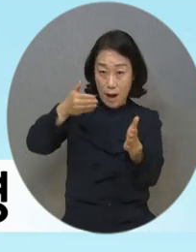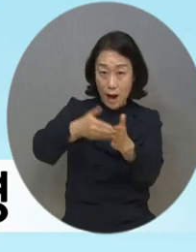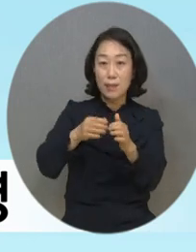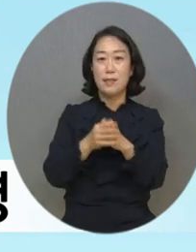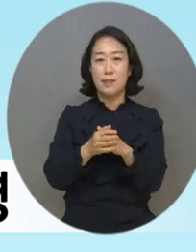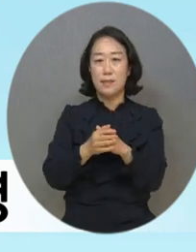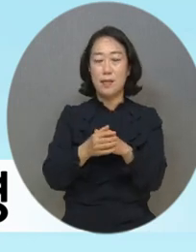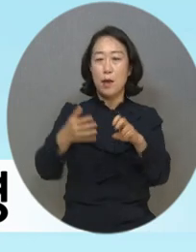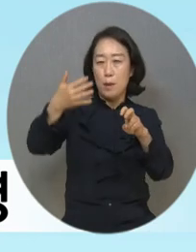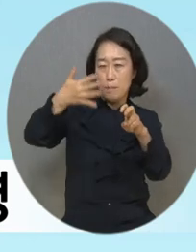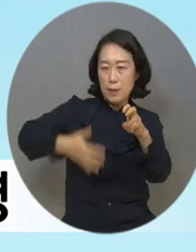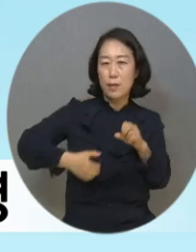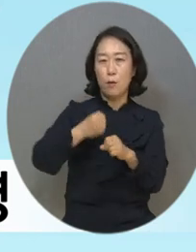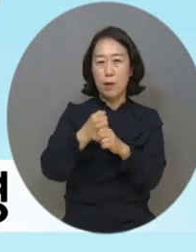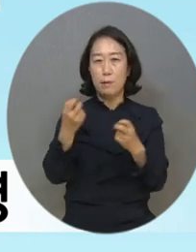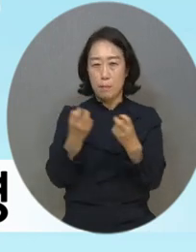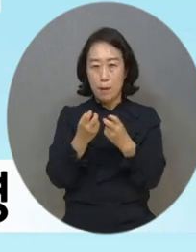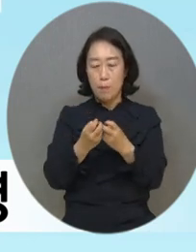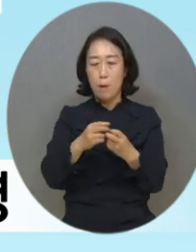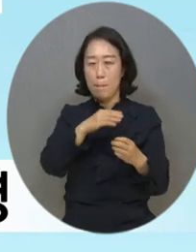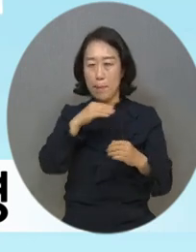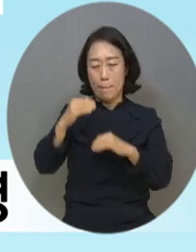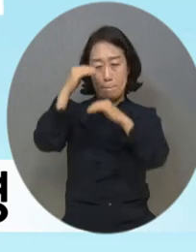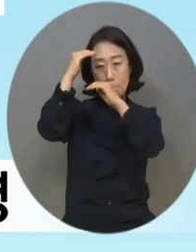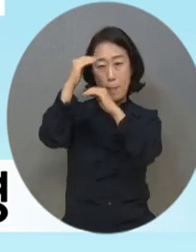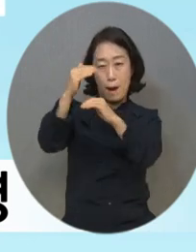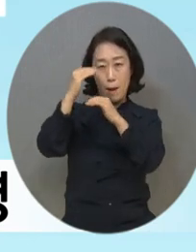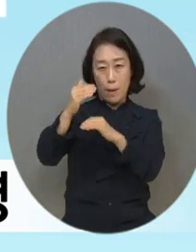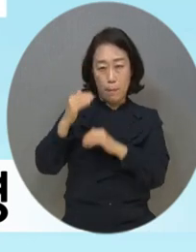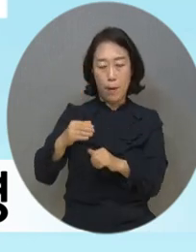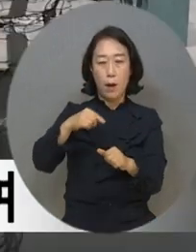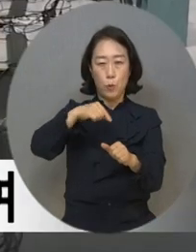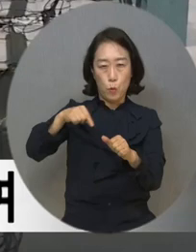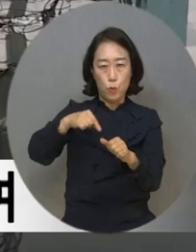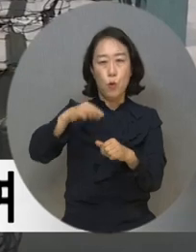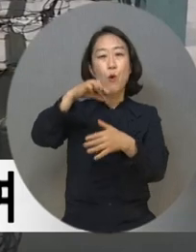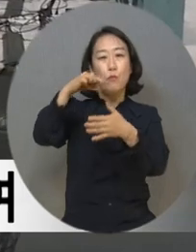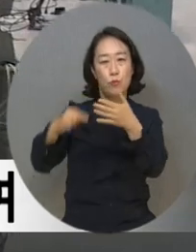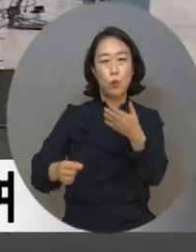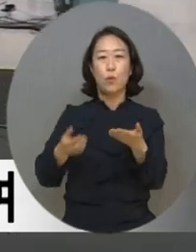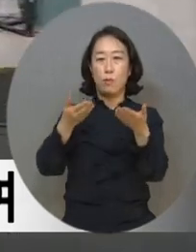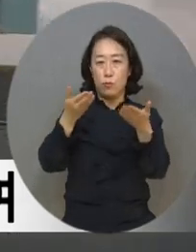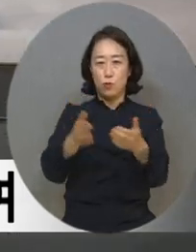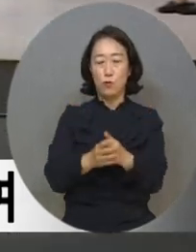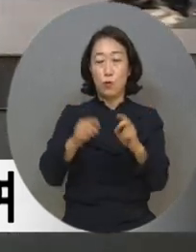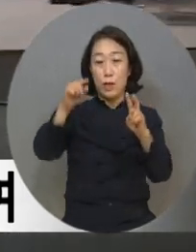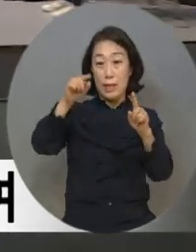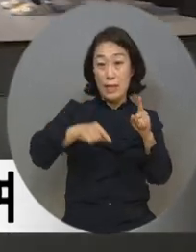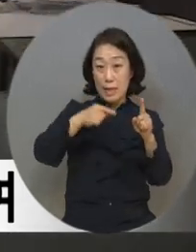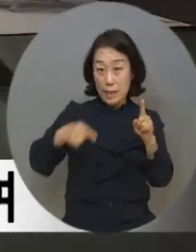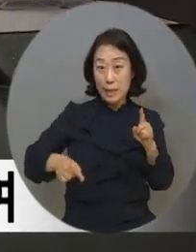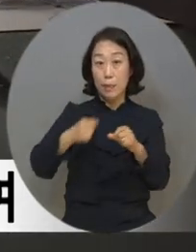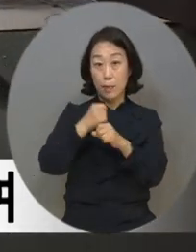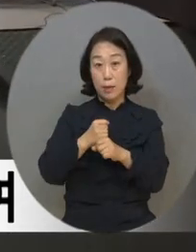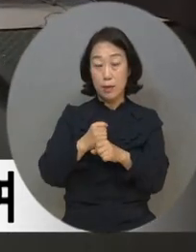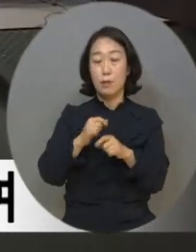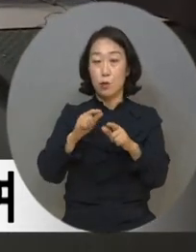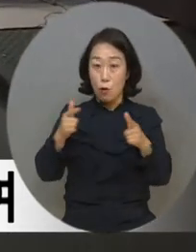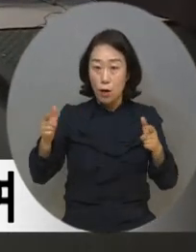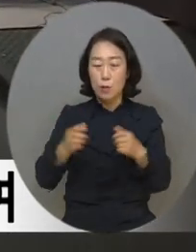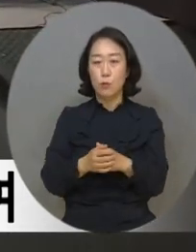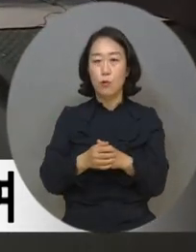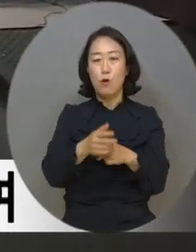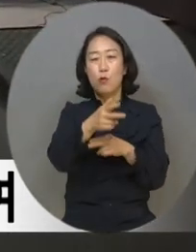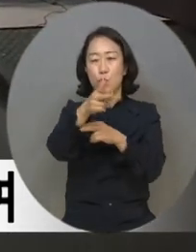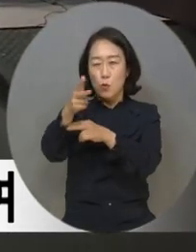미디어 크리에이터를 양성하기 위한 체계적인 교육과정이 운영됩니다 교육은 1인 미디어 크리에이터 교육 영상